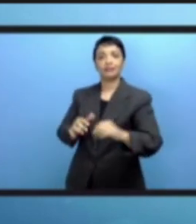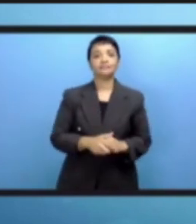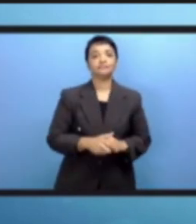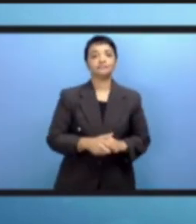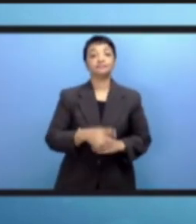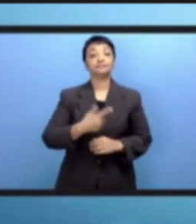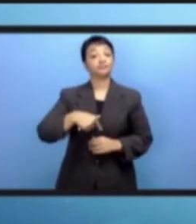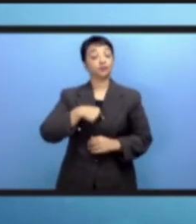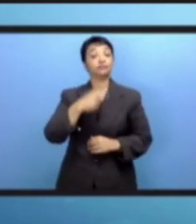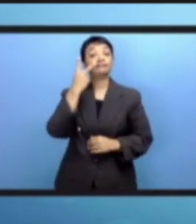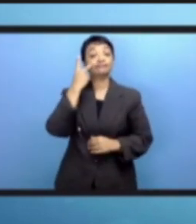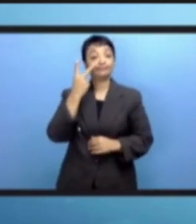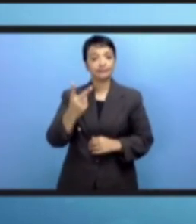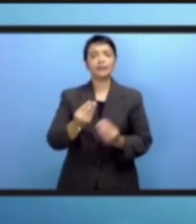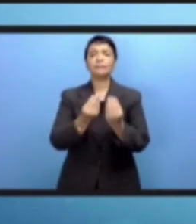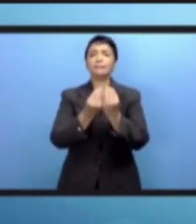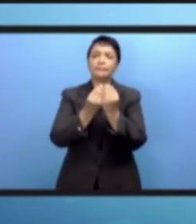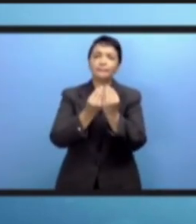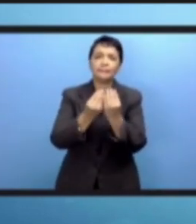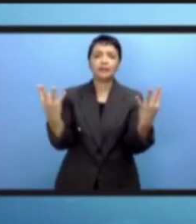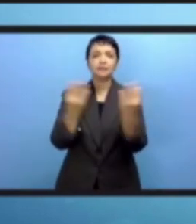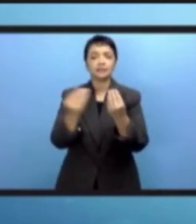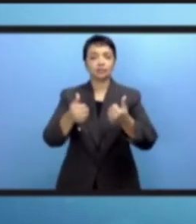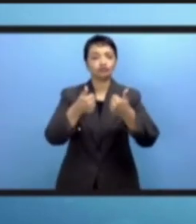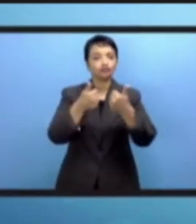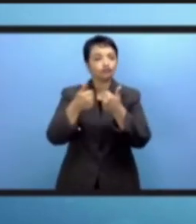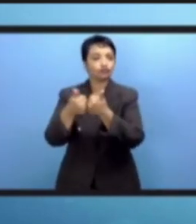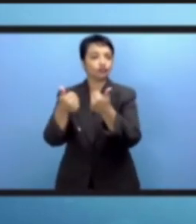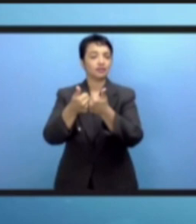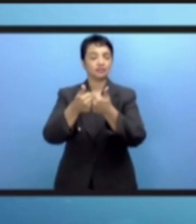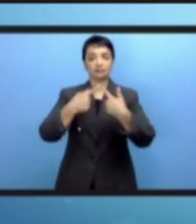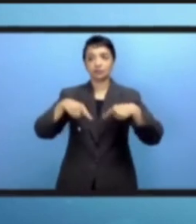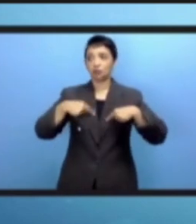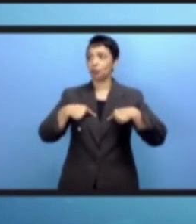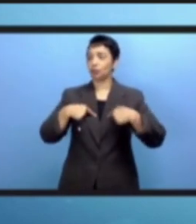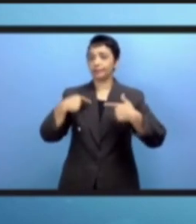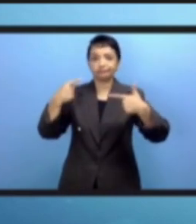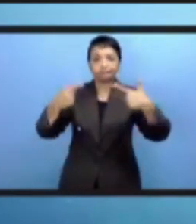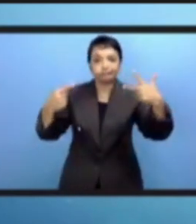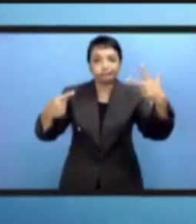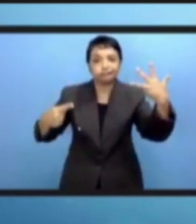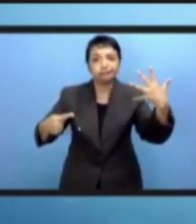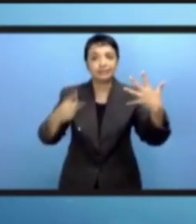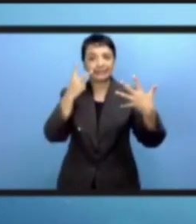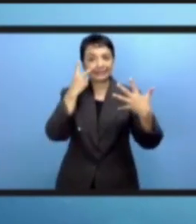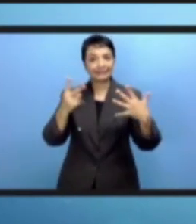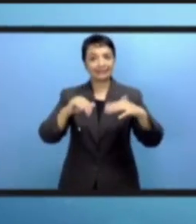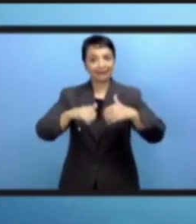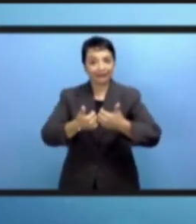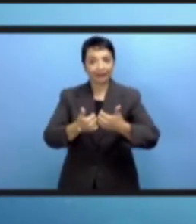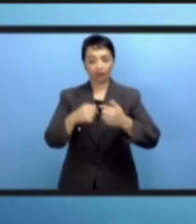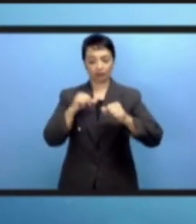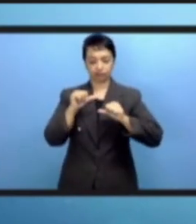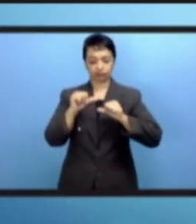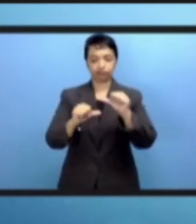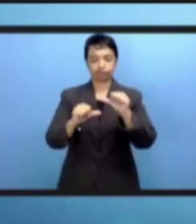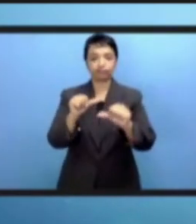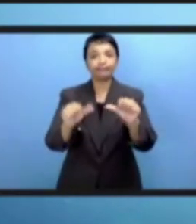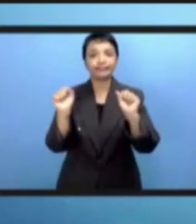Большинство африканских стран, если не все из них, страдают от цифрового разрыва, и наша задача – закрыть его, сделать так,